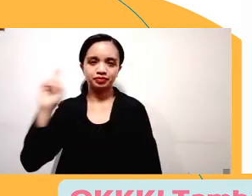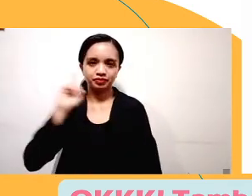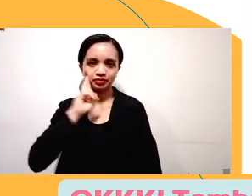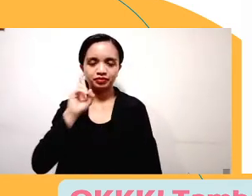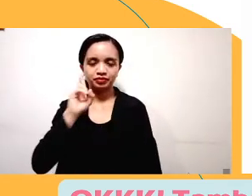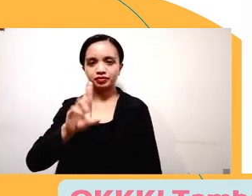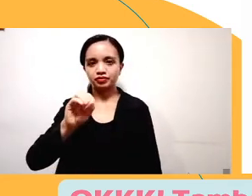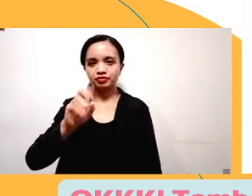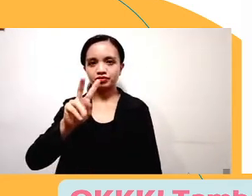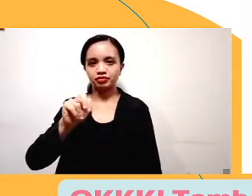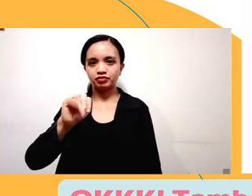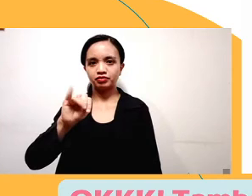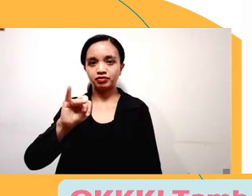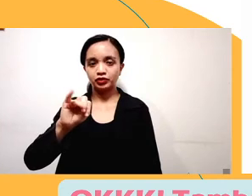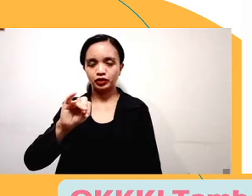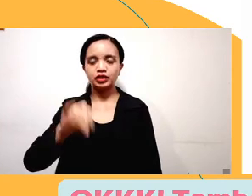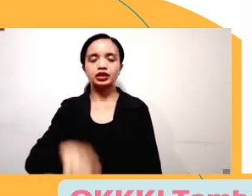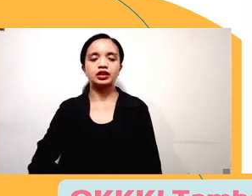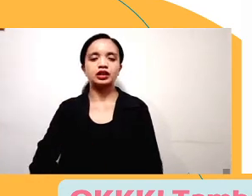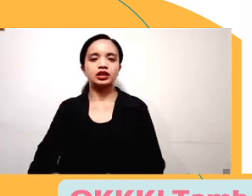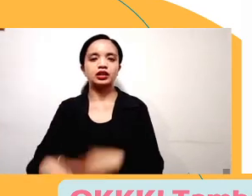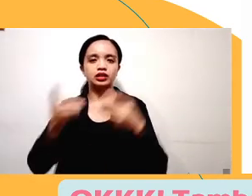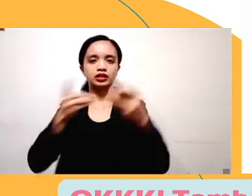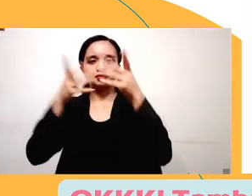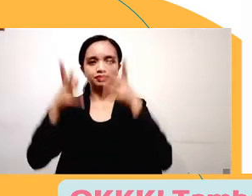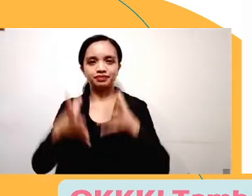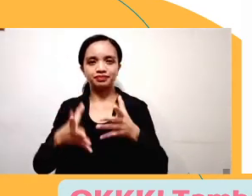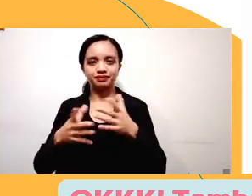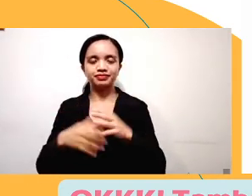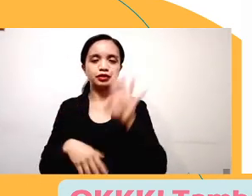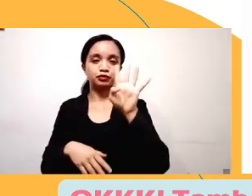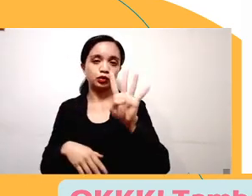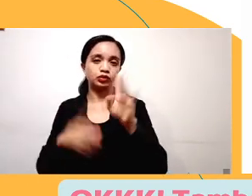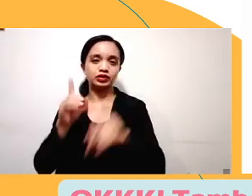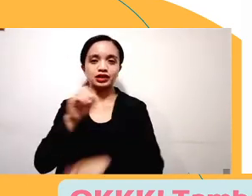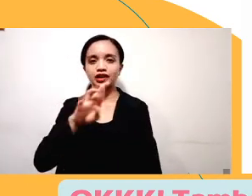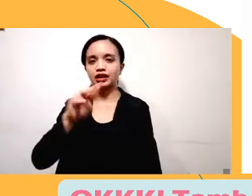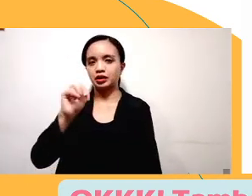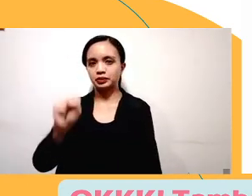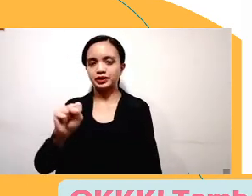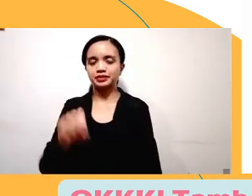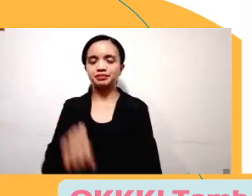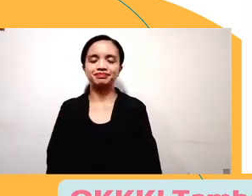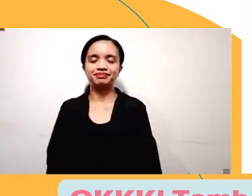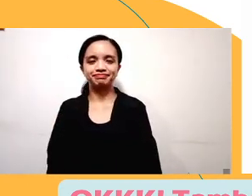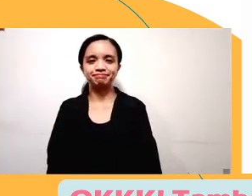of DRRMS. Director Ronnie, kamusta ka?